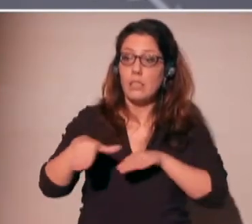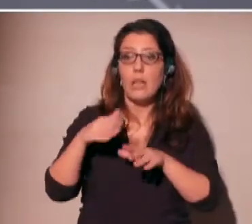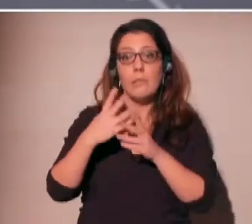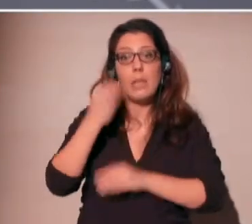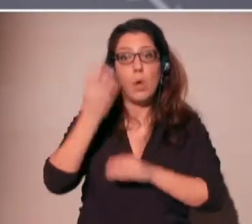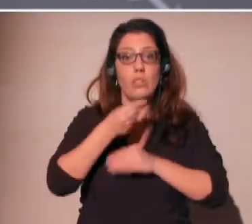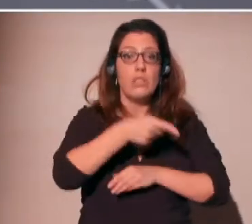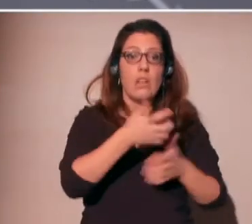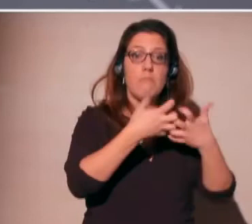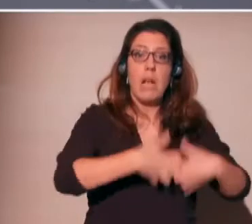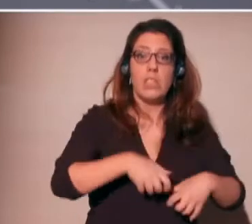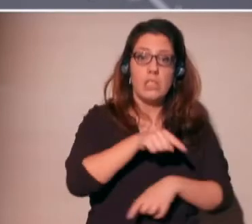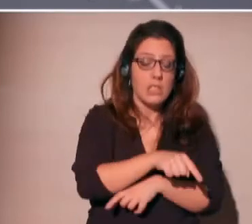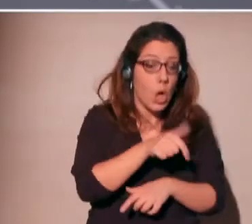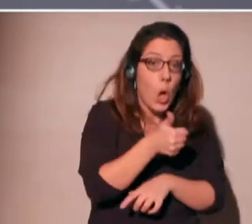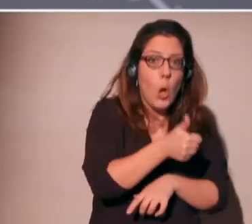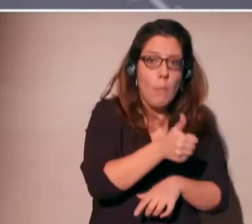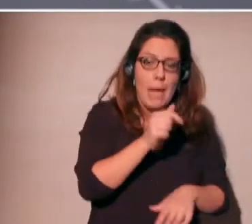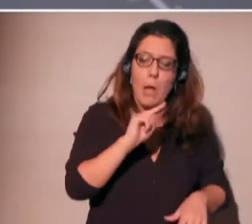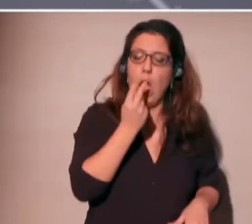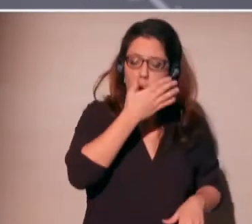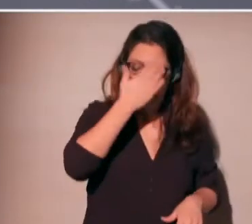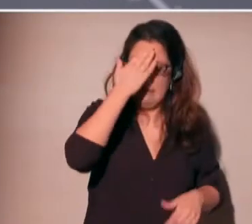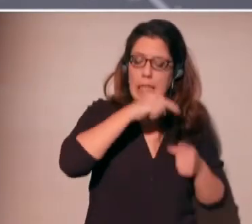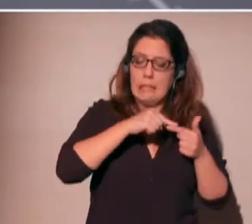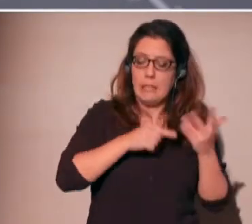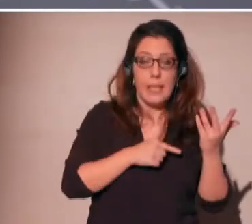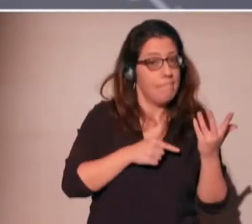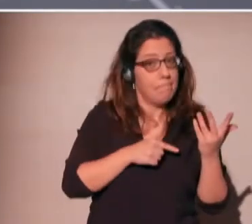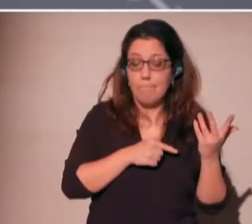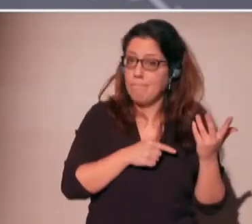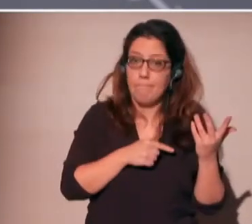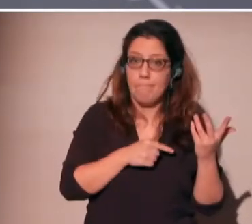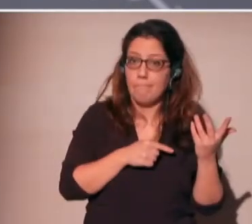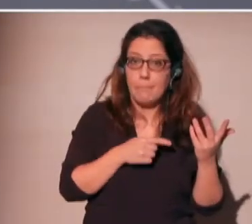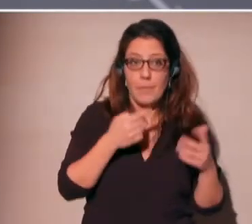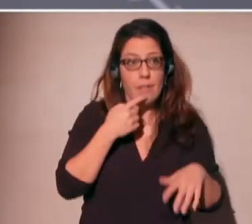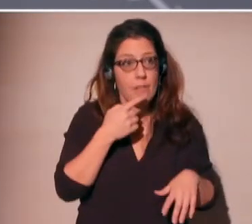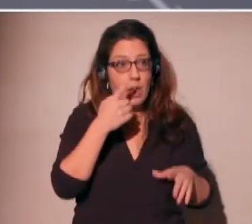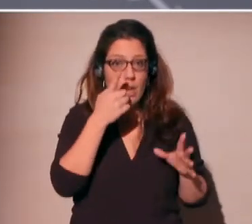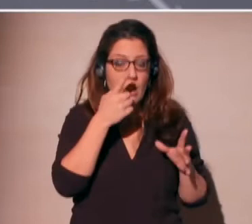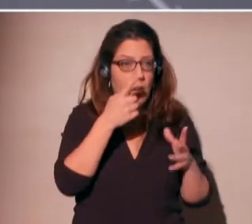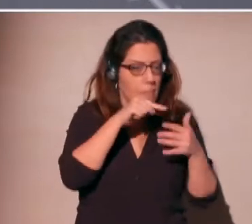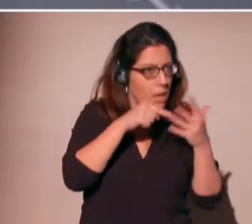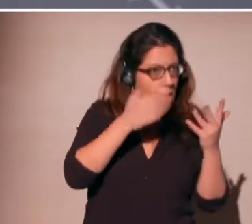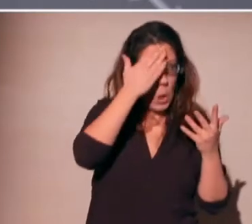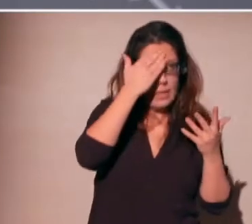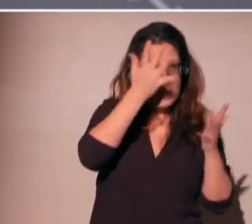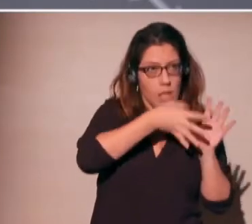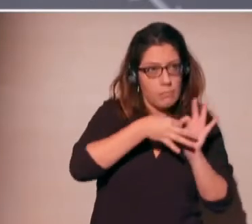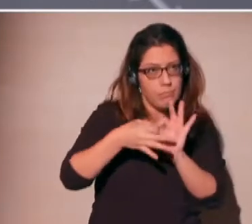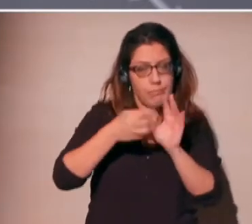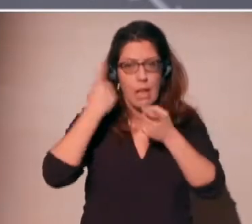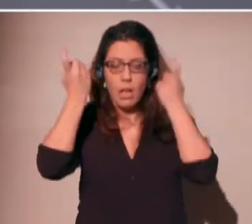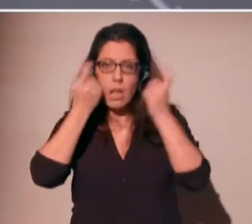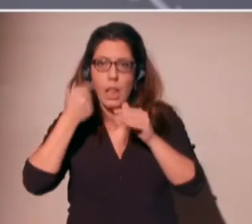sachent quoi que ce soit. Ils n'ont pas ce système de connaissance, de raisonnement à partir de connaissances pour